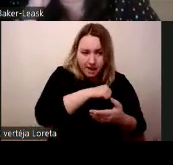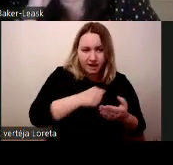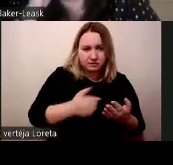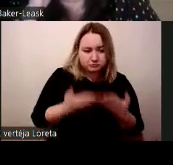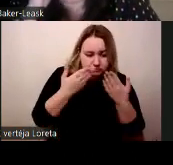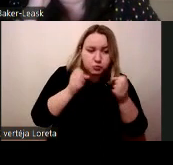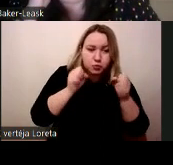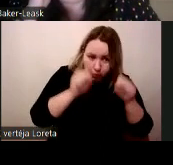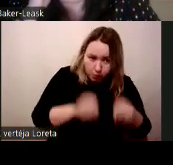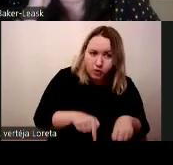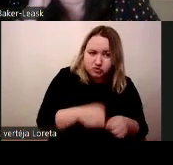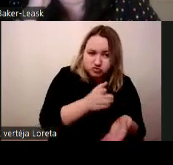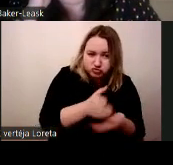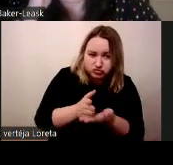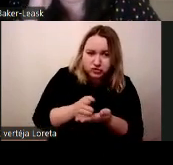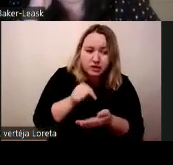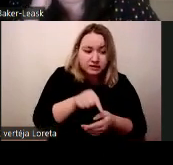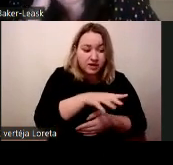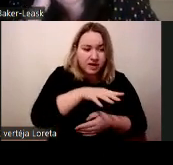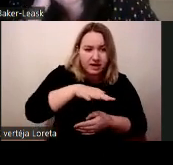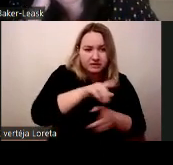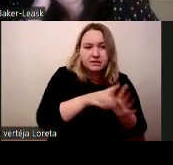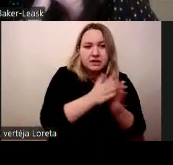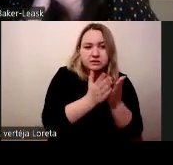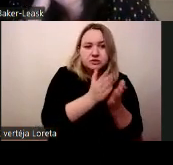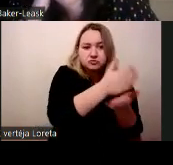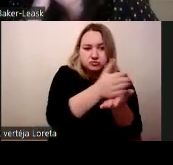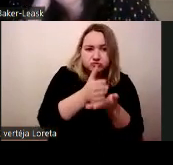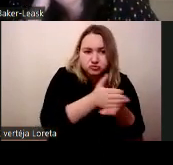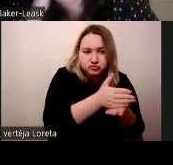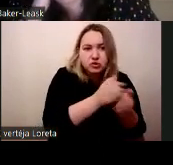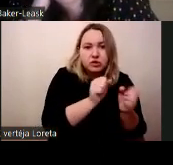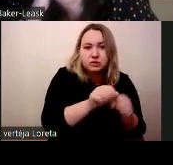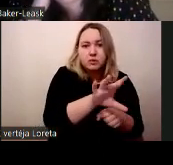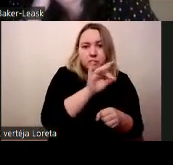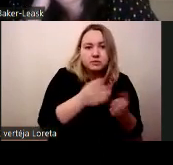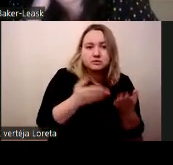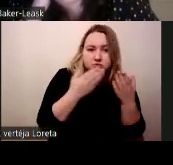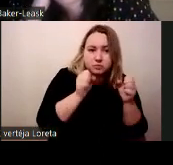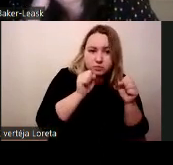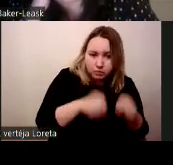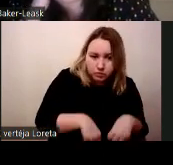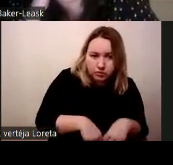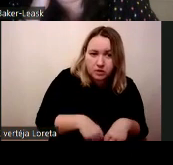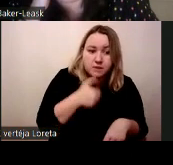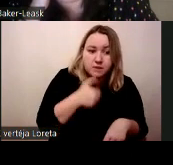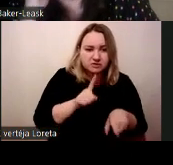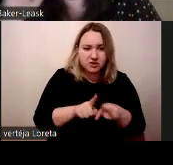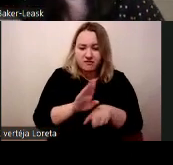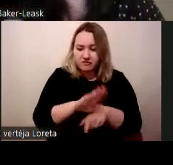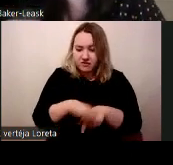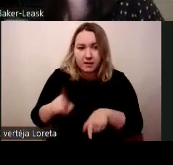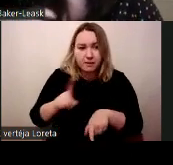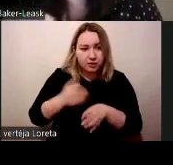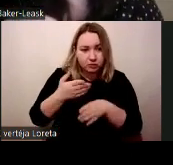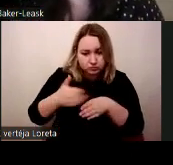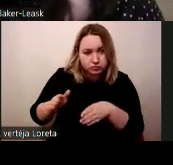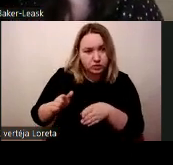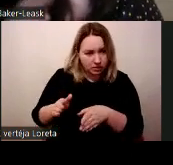ar yra tose atvejose knygų, kurios viliotų jos skaityti, ir ar yra pakankamai laiko vaikams